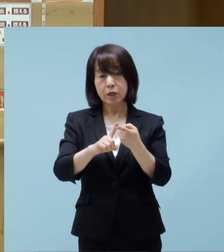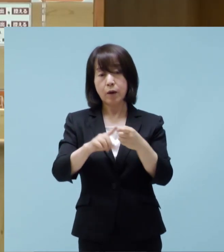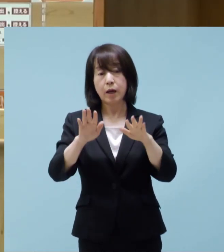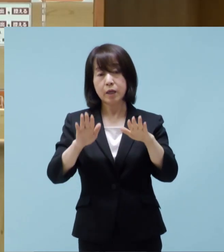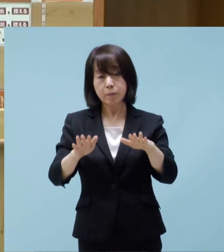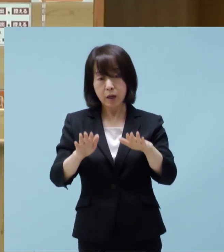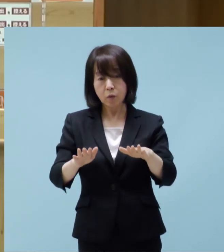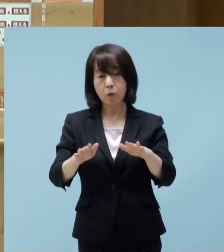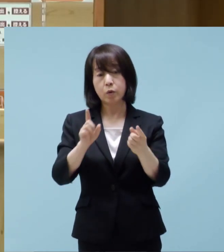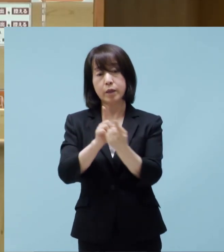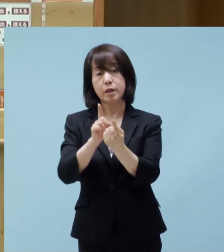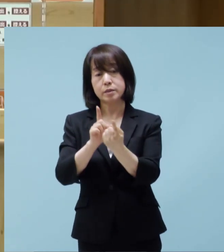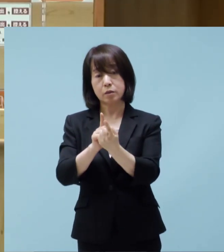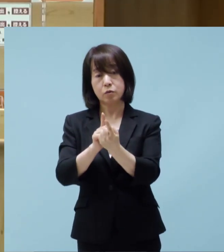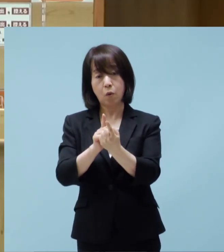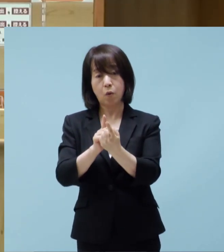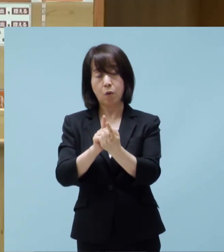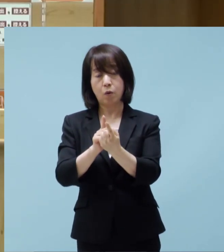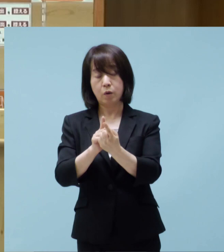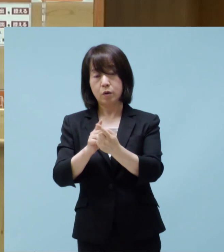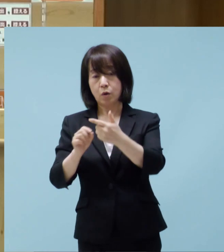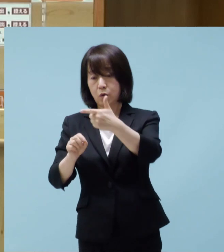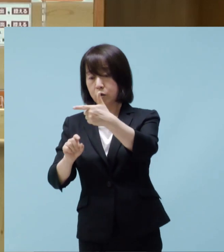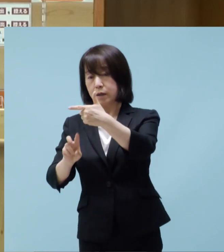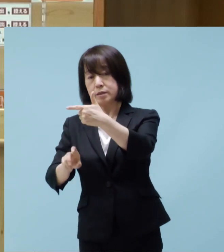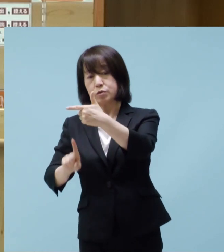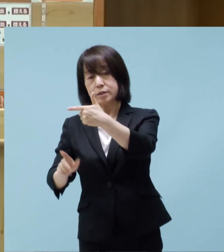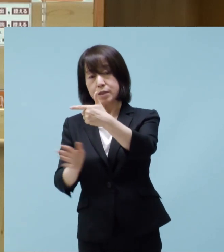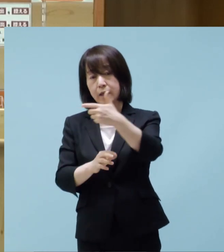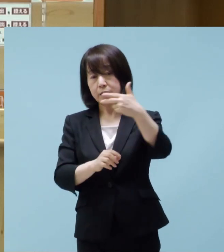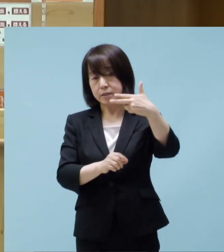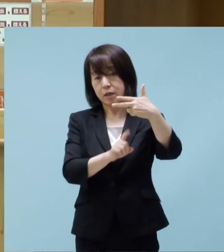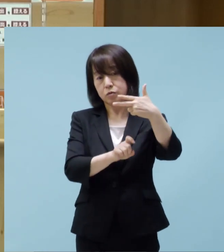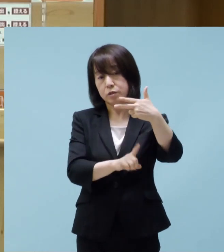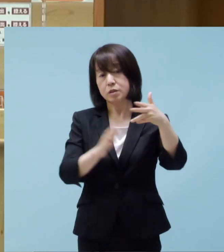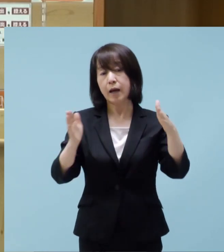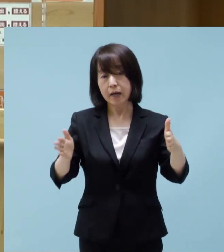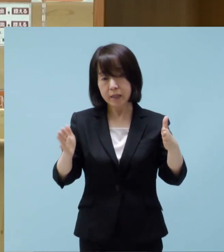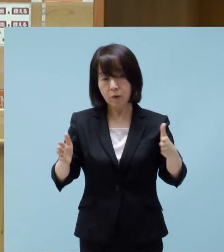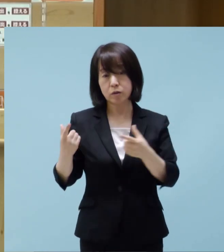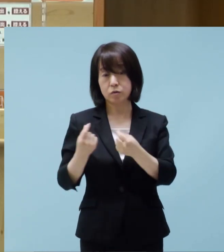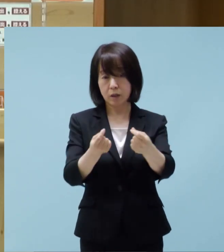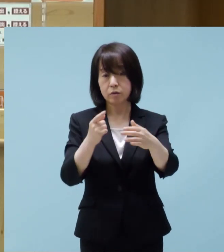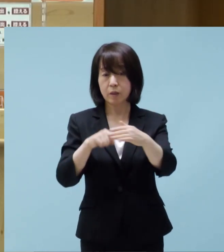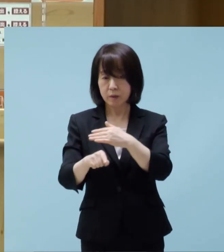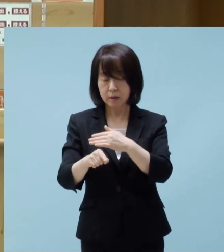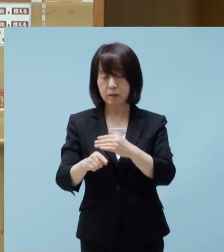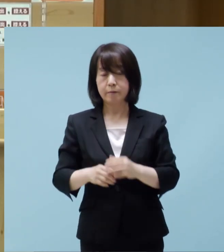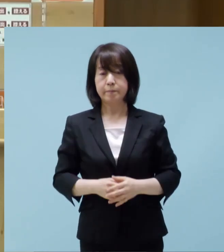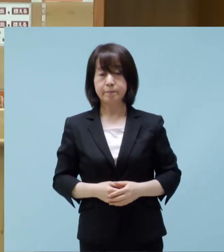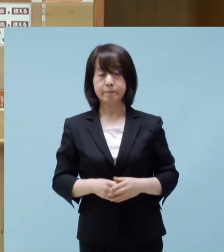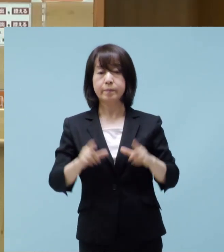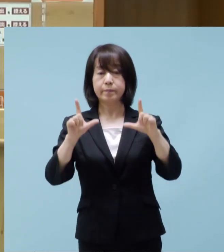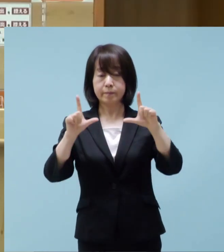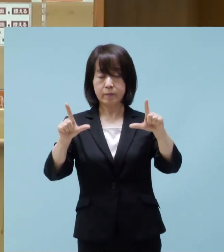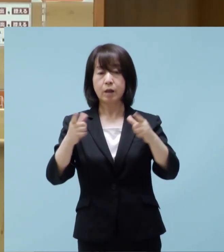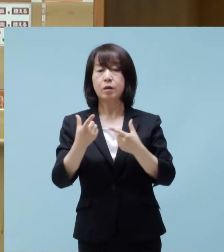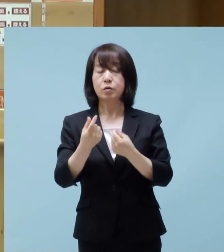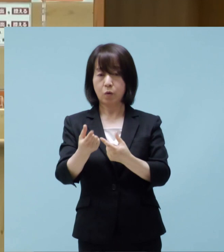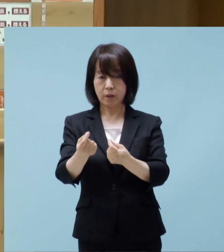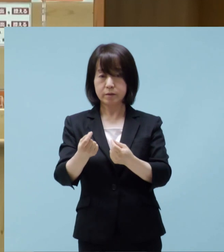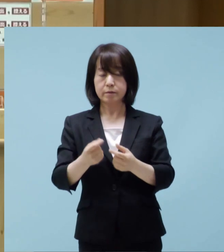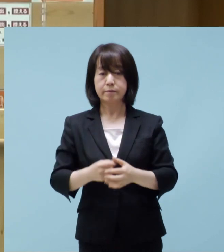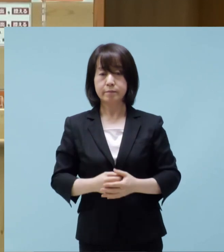。数字上は相当改善しているのも事実です。ただ一方でこれまでもですね、